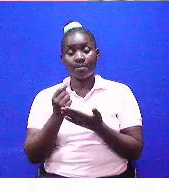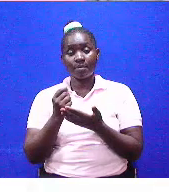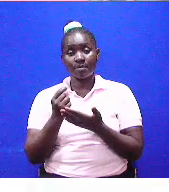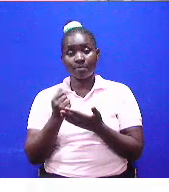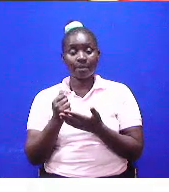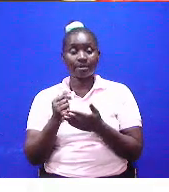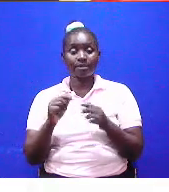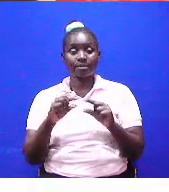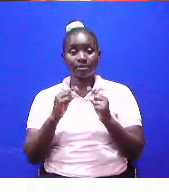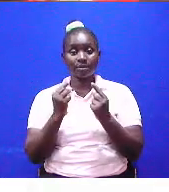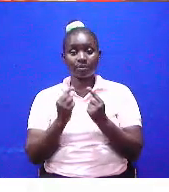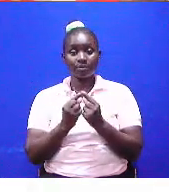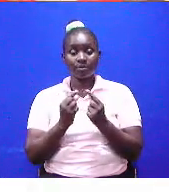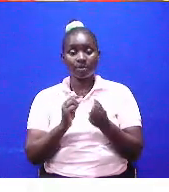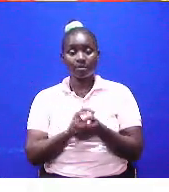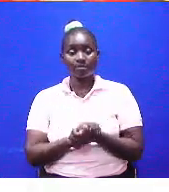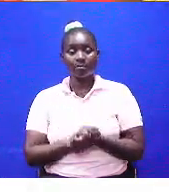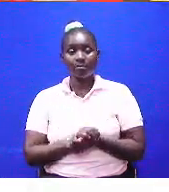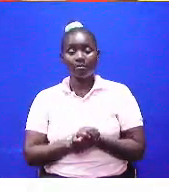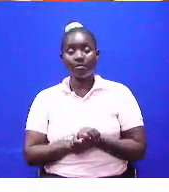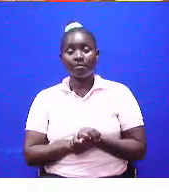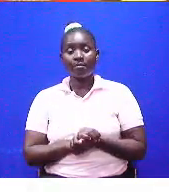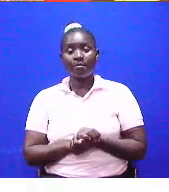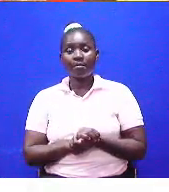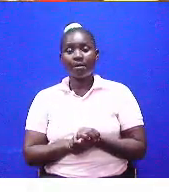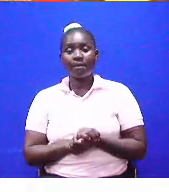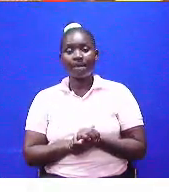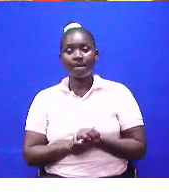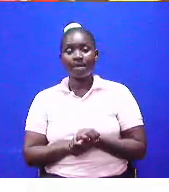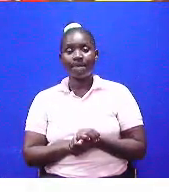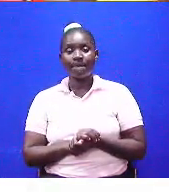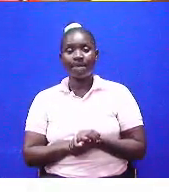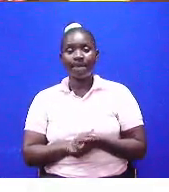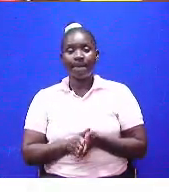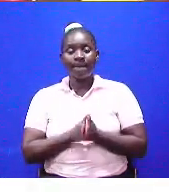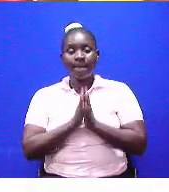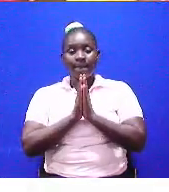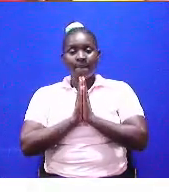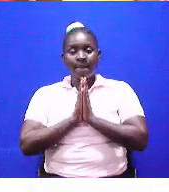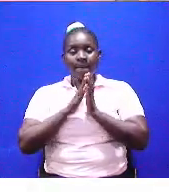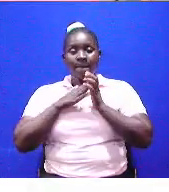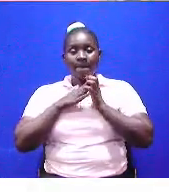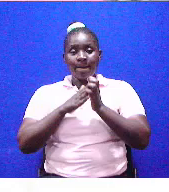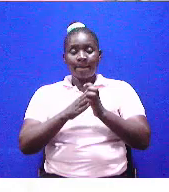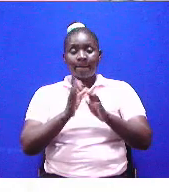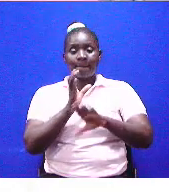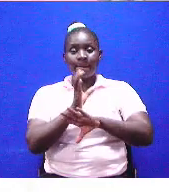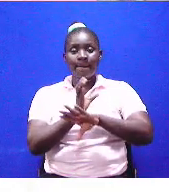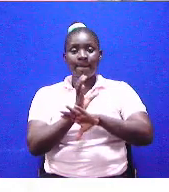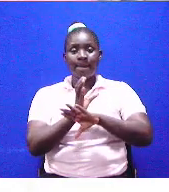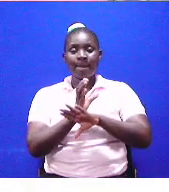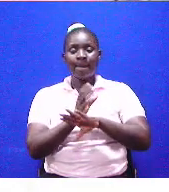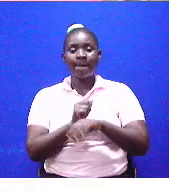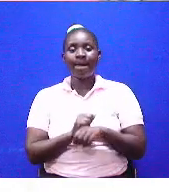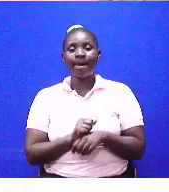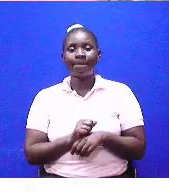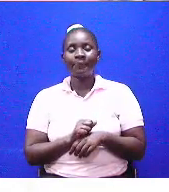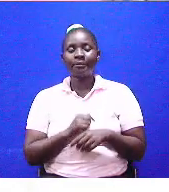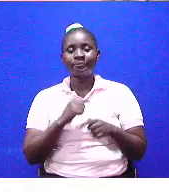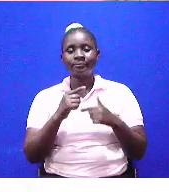kundi imekuwa ni kushikilia maombi mawani kuendeza makanisa yafanikiwe